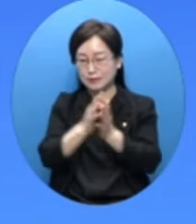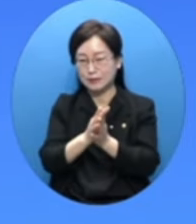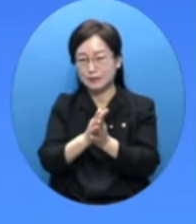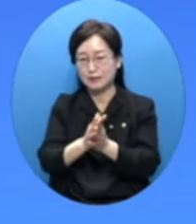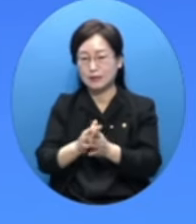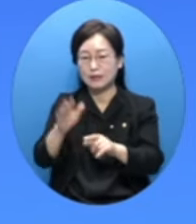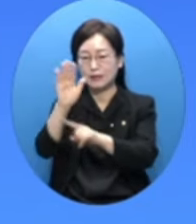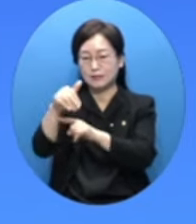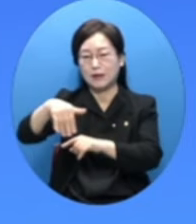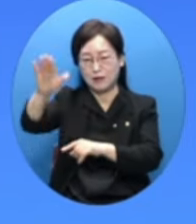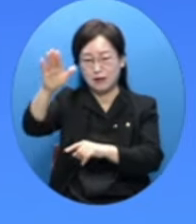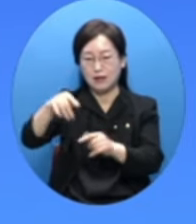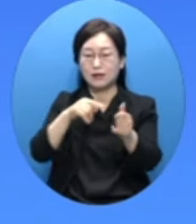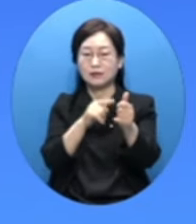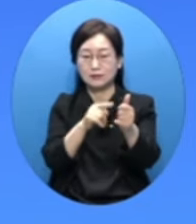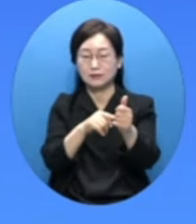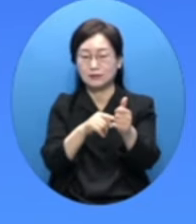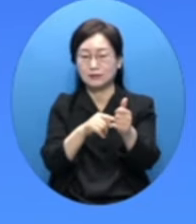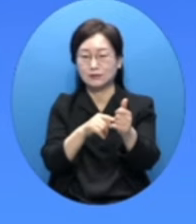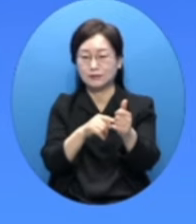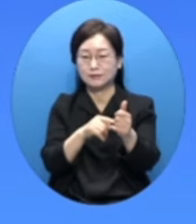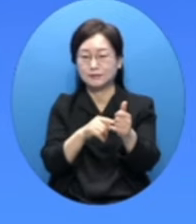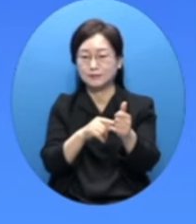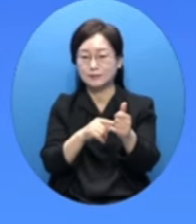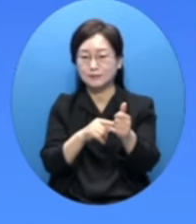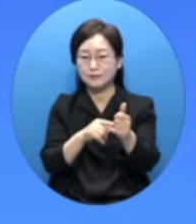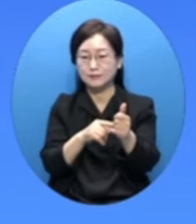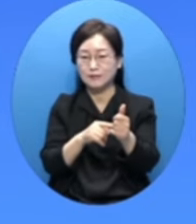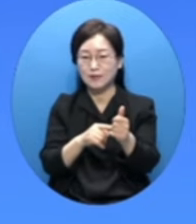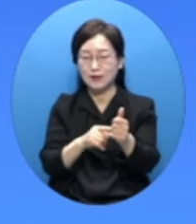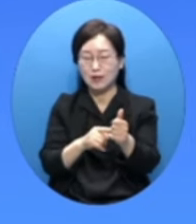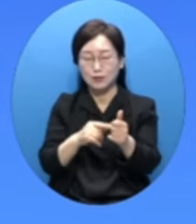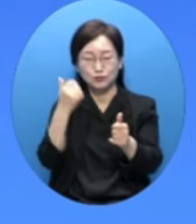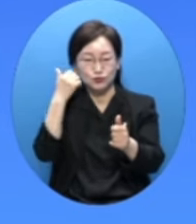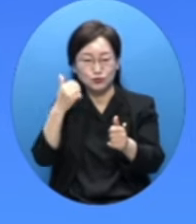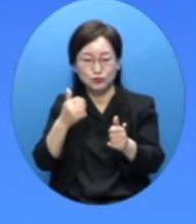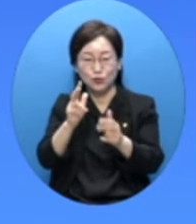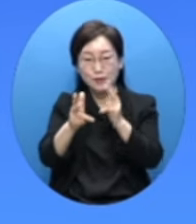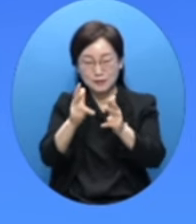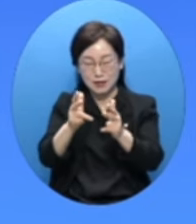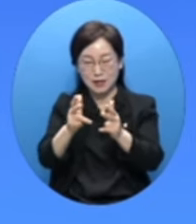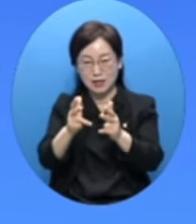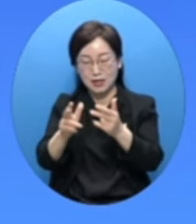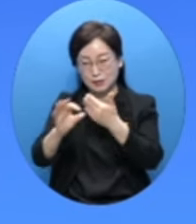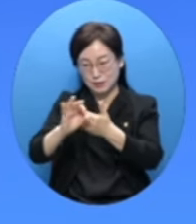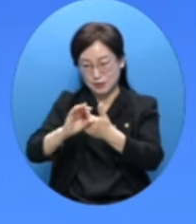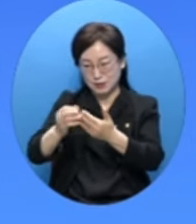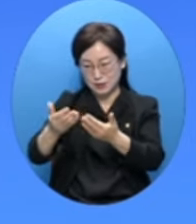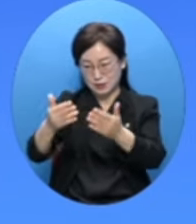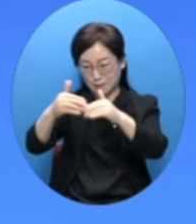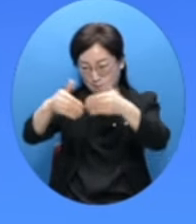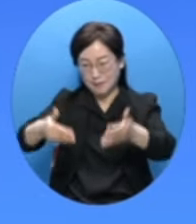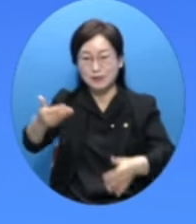내려가시고 본인은 그 기획사에서 마련진 임시 거처에서